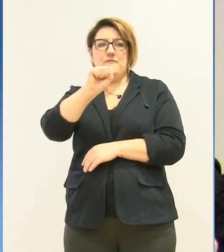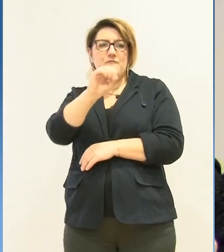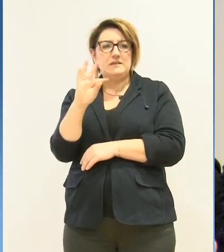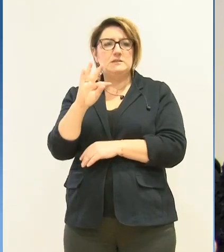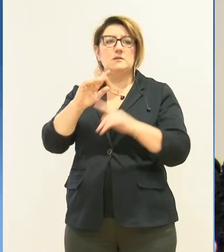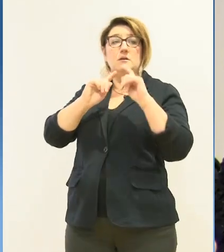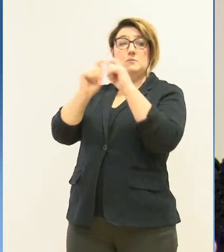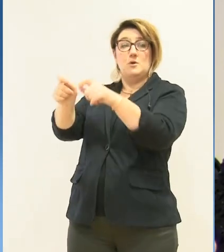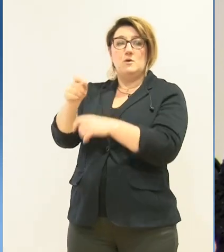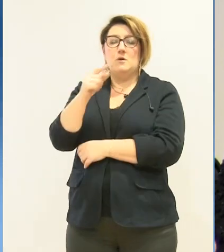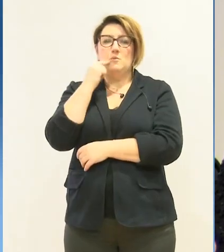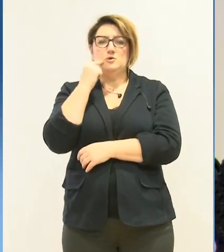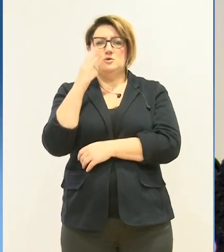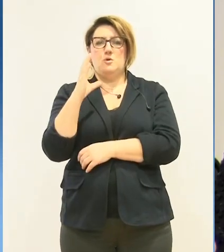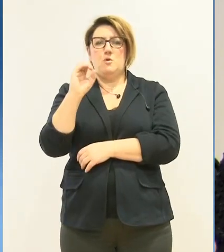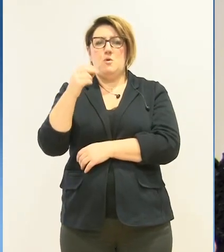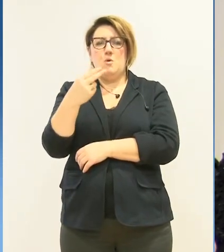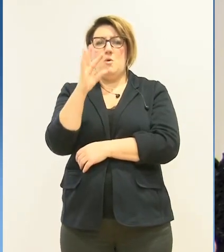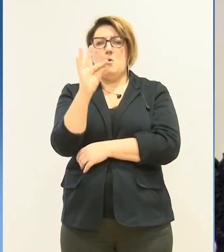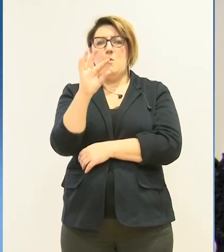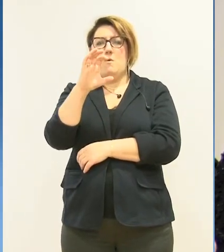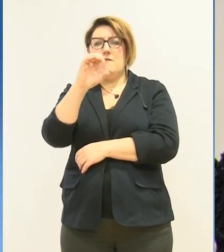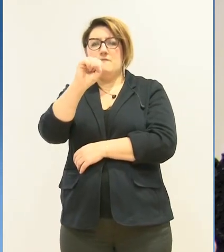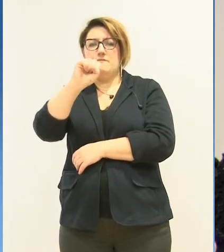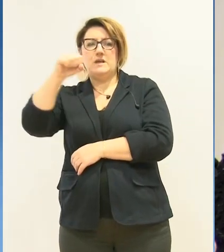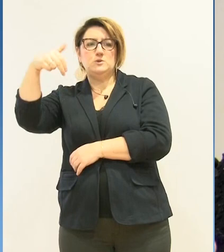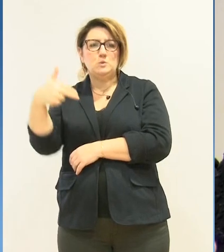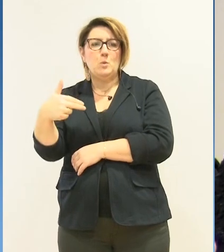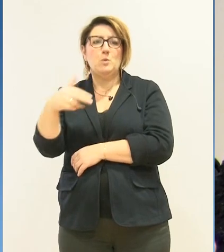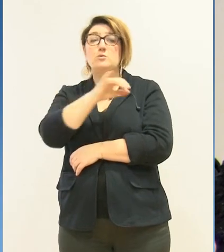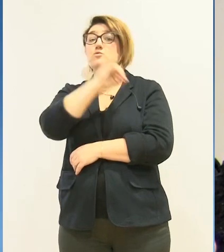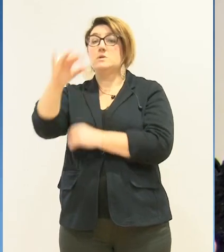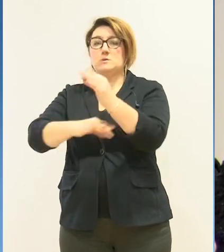suzanne daté de ne pouvoir me battre jusqu'à son arrivée